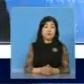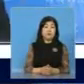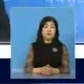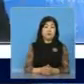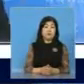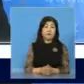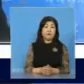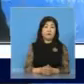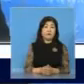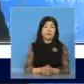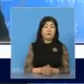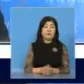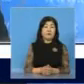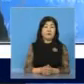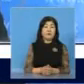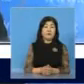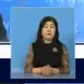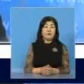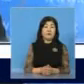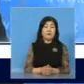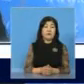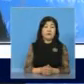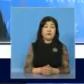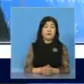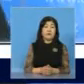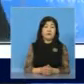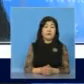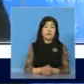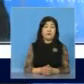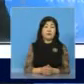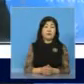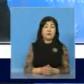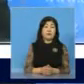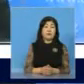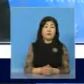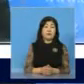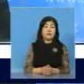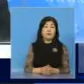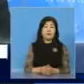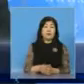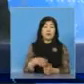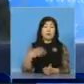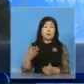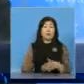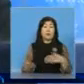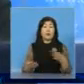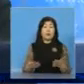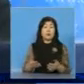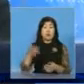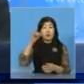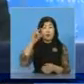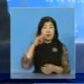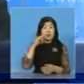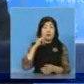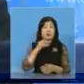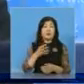вручает верительные грамоты в этой стране. Дипломатические отношения между Казахстаном и Конго были установлены 20 лет